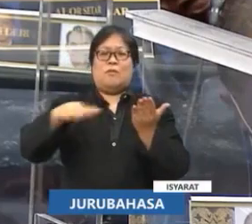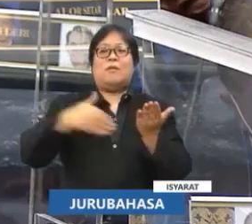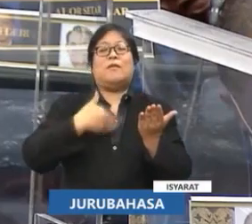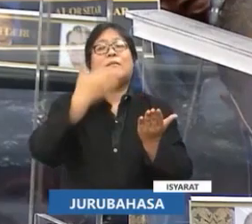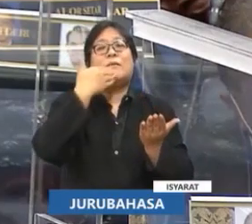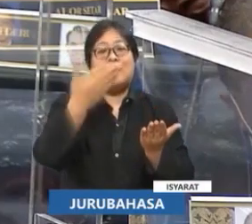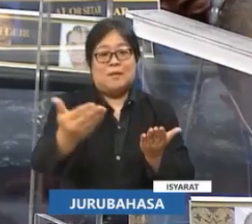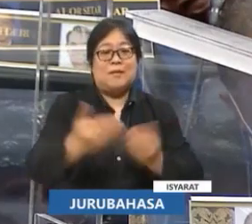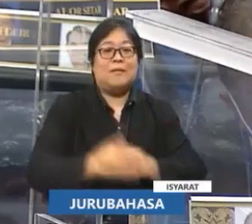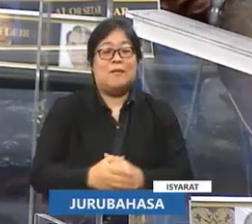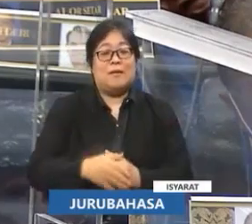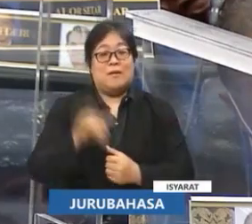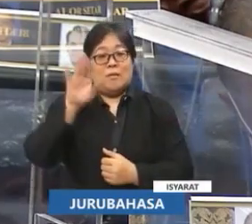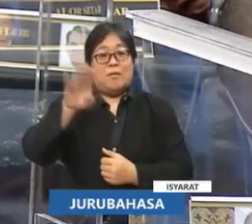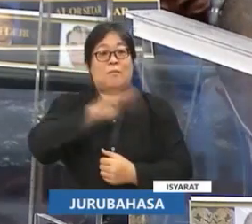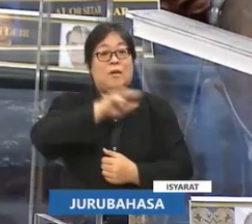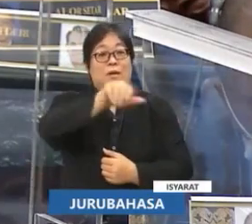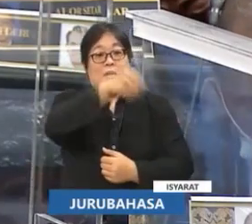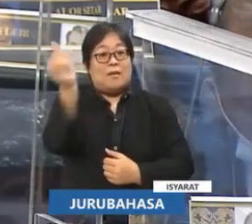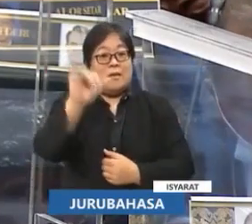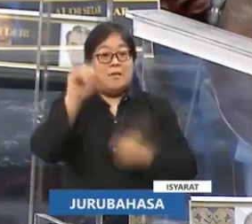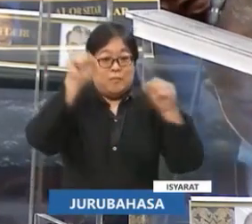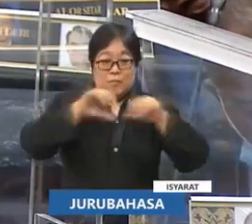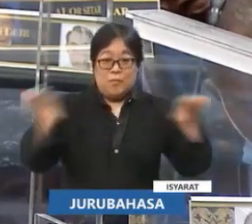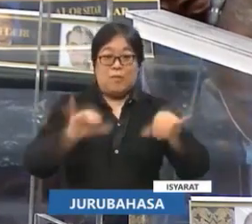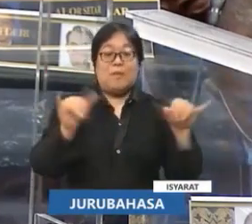saya berharap yang berhormat Menteri lain dapat lakukan perkara sama.